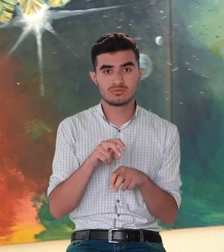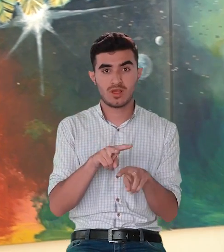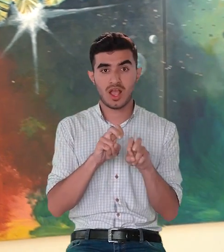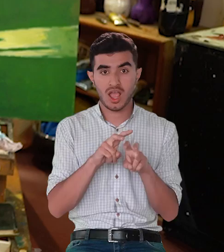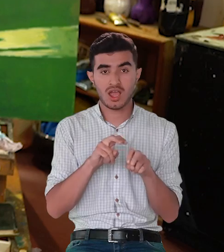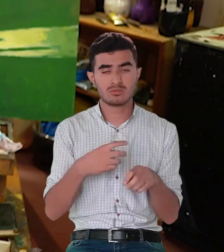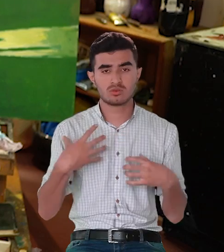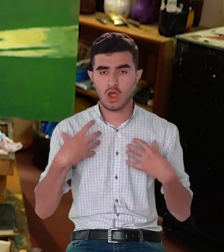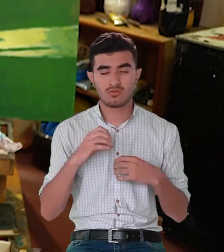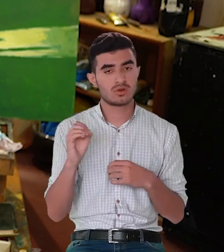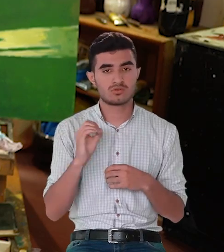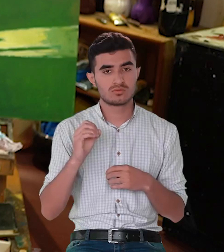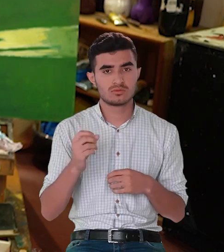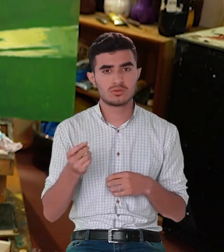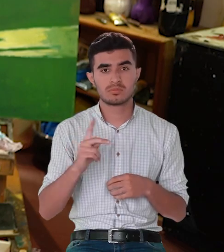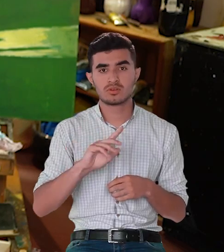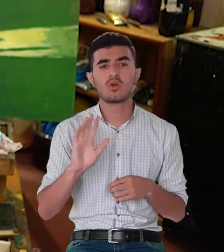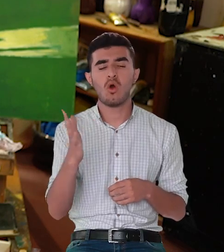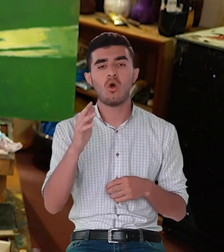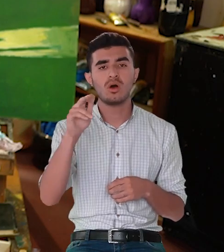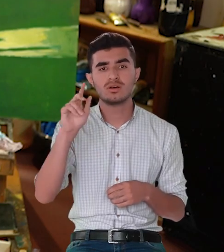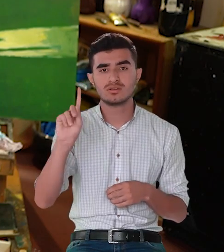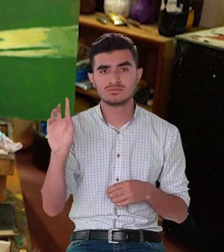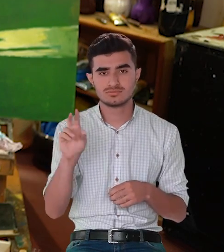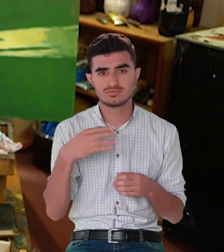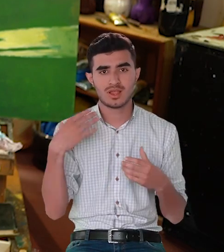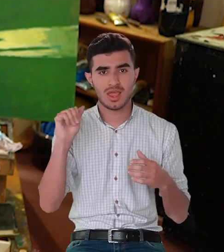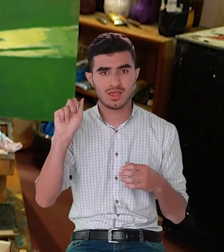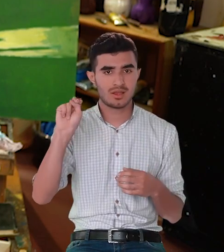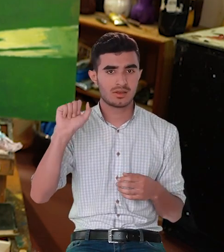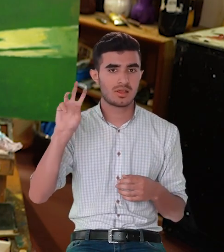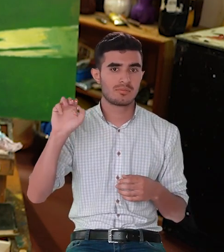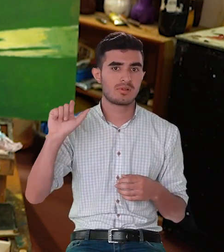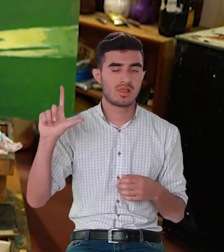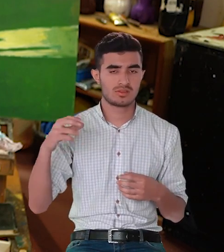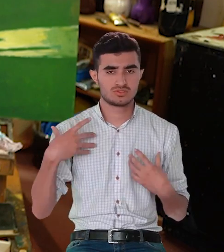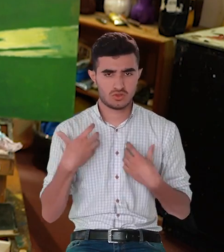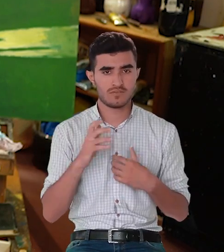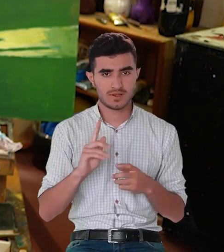اس طرح۔ ایک واحد جانور ہے جس کی آنکھوں میں ڈر نہیں ہے،